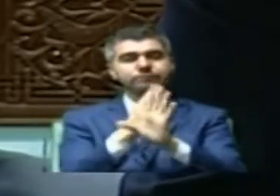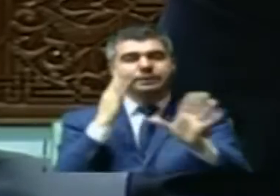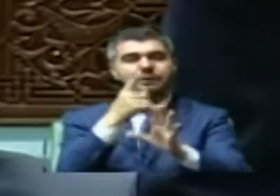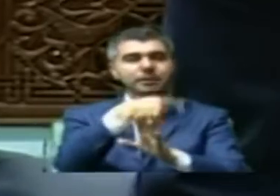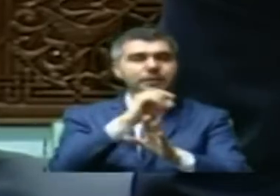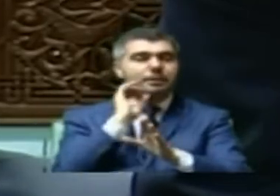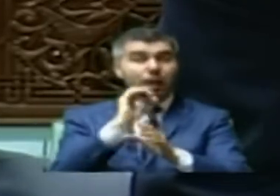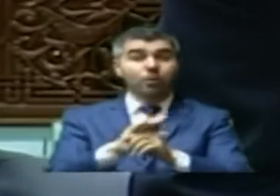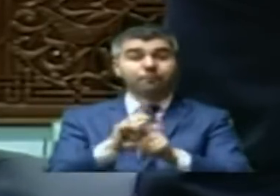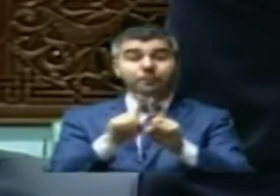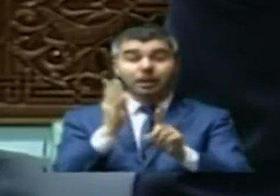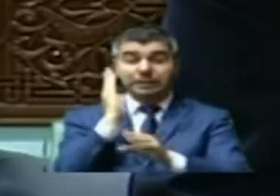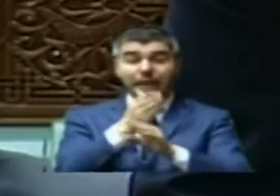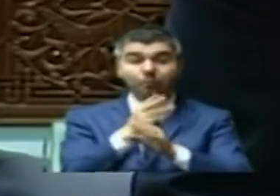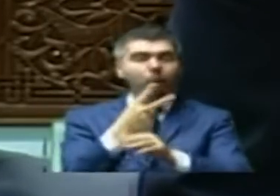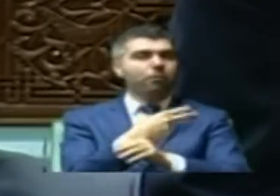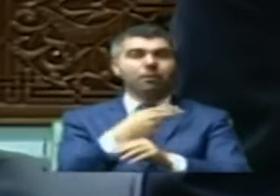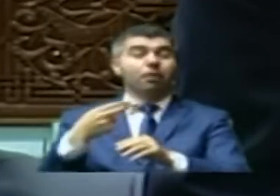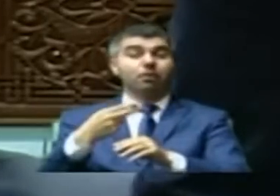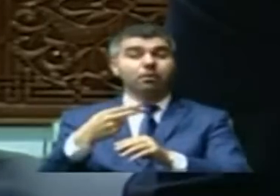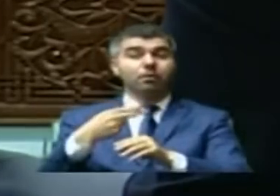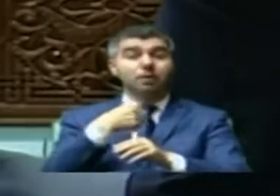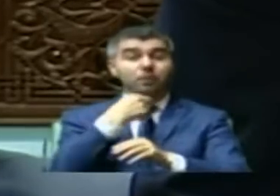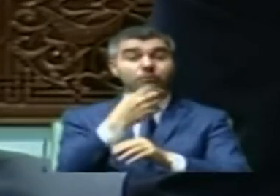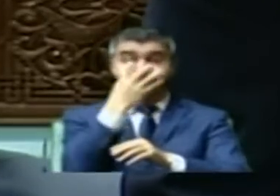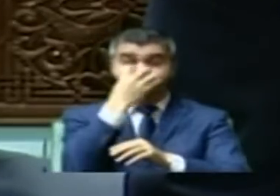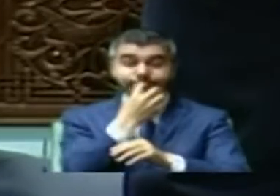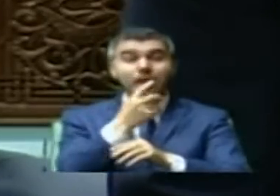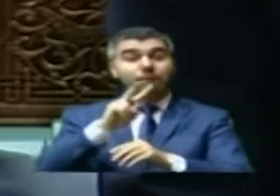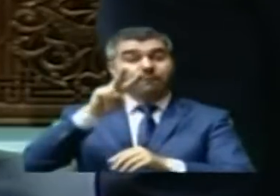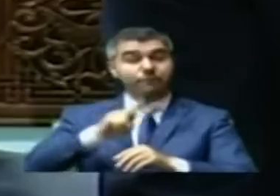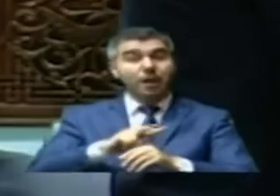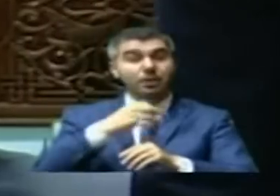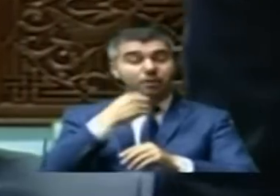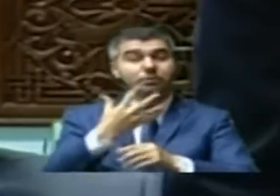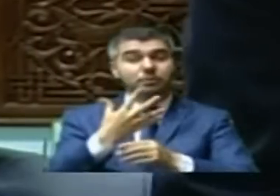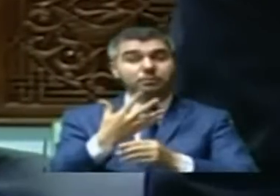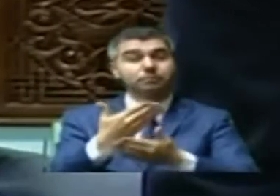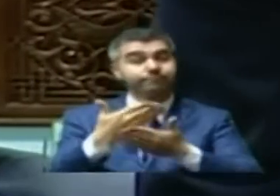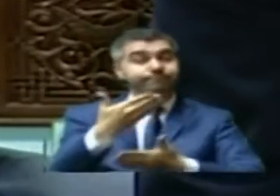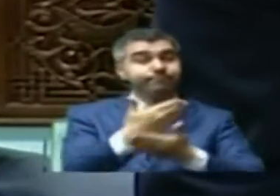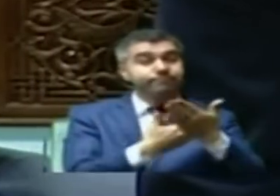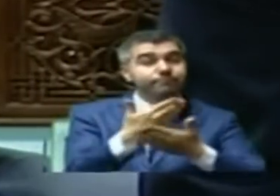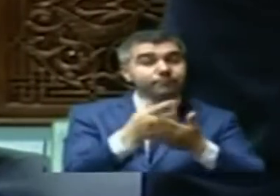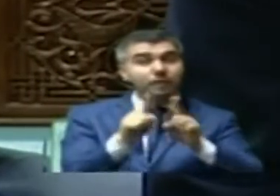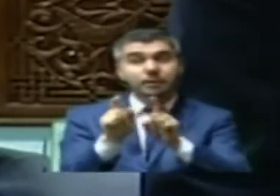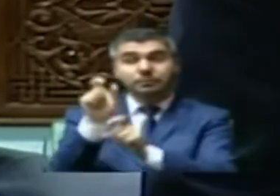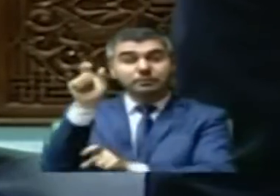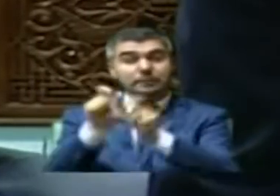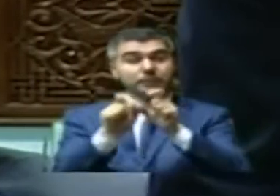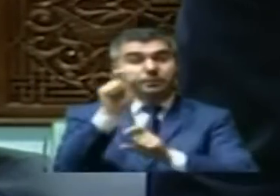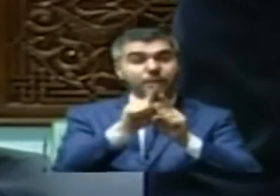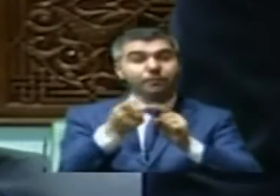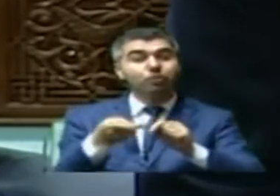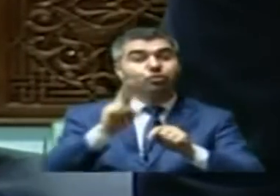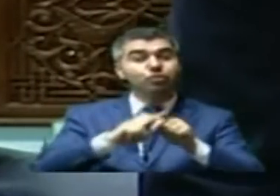معروفة. السيد الوزير نحن نعبر لكم عن قلقنا الشديد من جراء عدم تحمل المسؤولية الكاملة لبعض المسؤولين الحكوميين